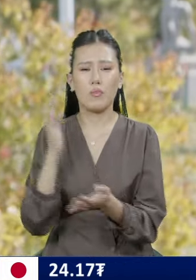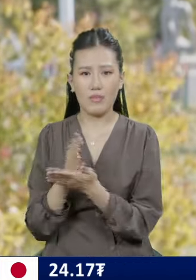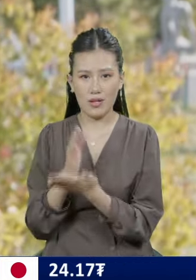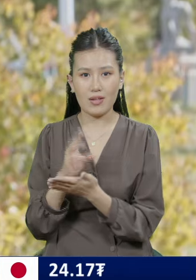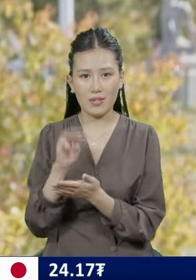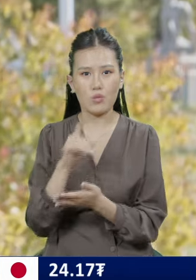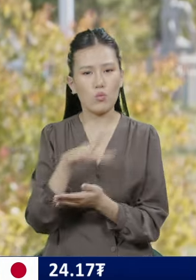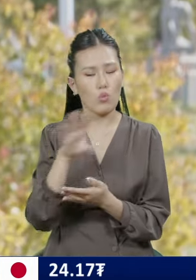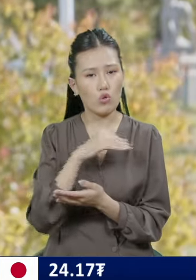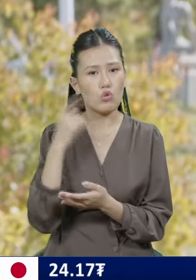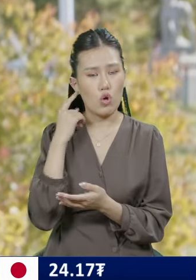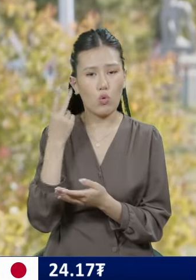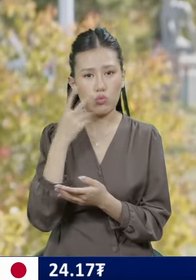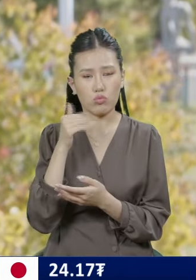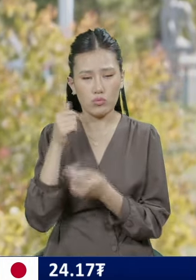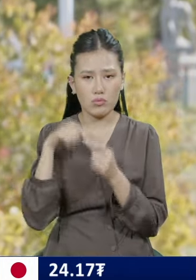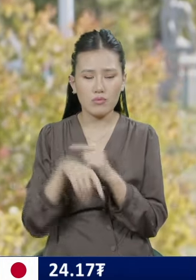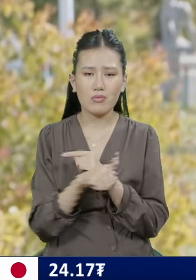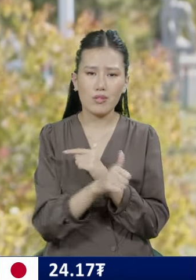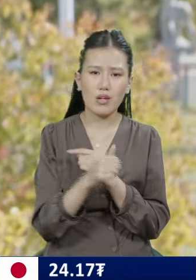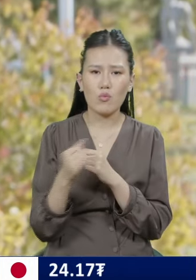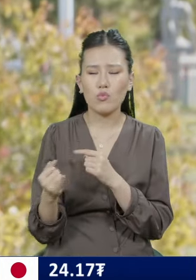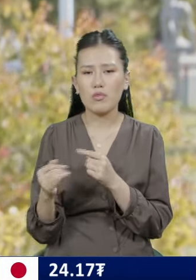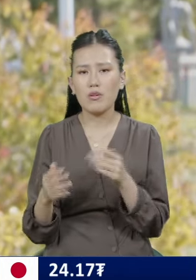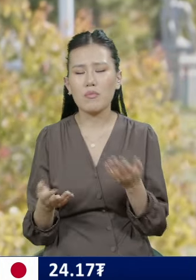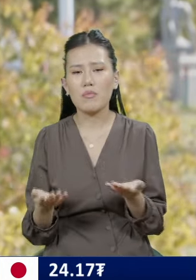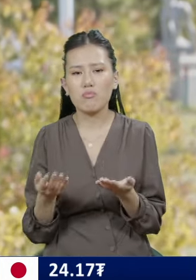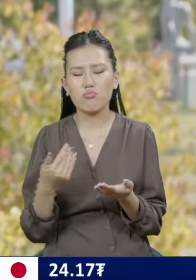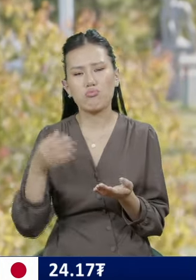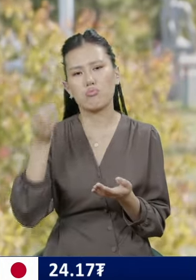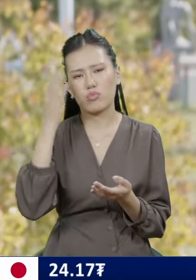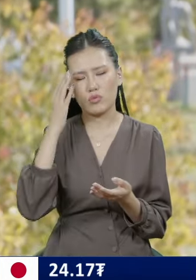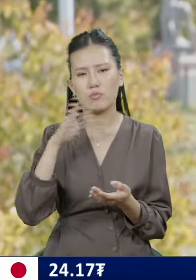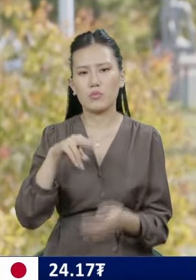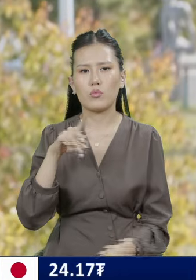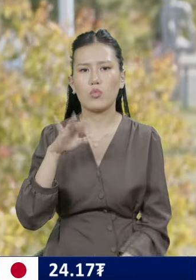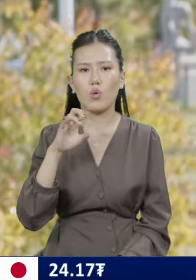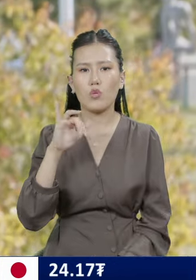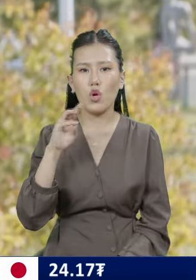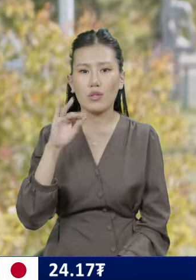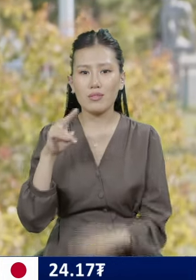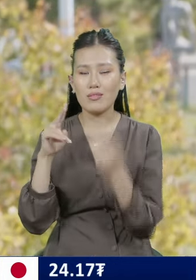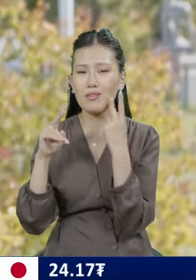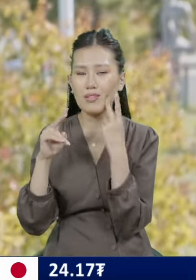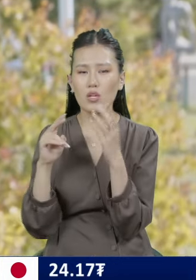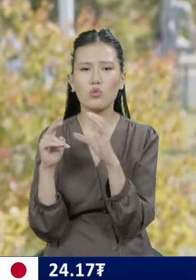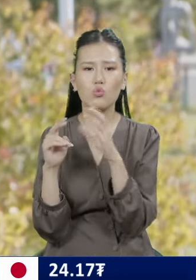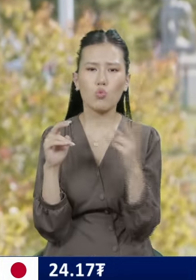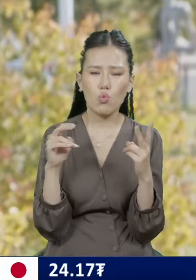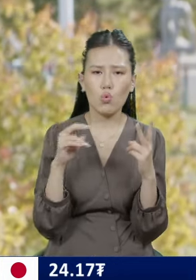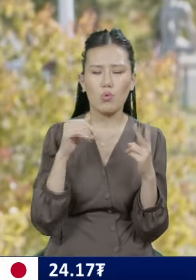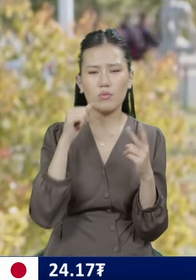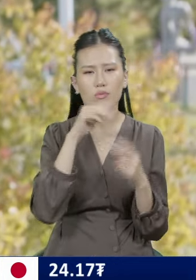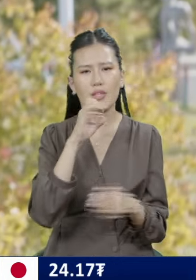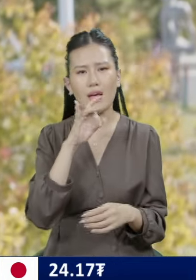гэж сонсон боловчиг аль нь сайн аль нь муу юм гэж мэддэггүй. А гэхдээ ер нь пробиотикийг одоо энэ сүн бүтээгдэхүүнүүдээс аваач гэж уриалмаар